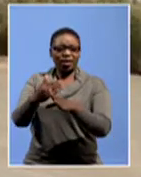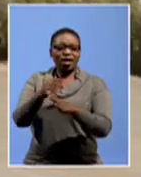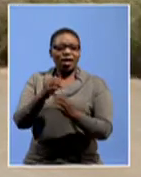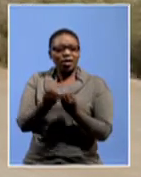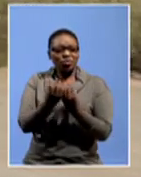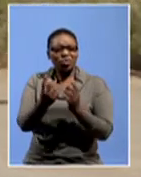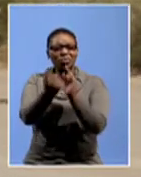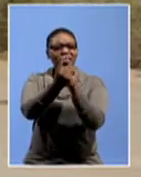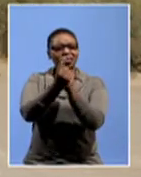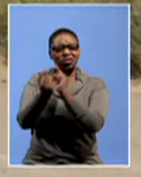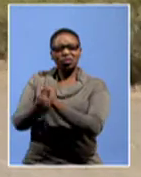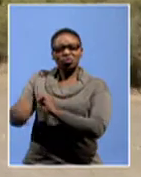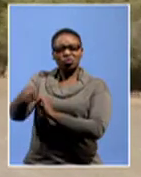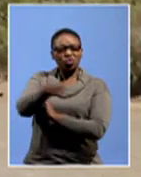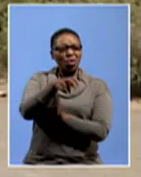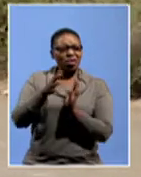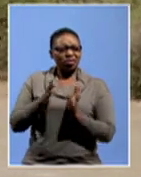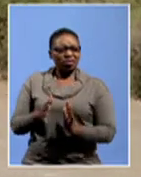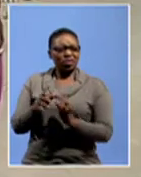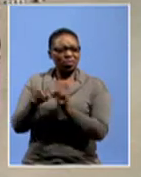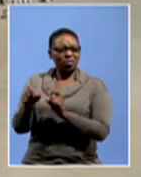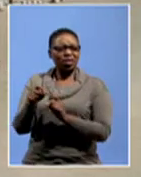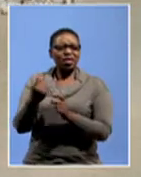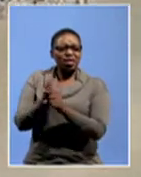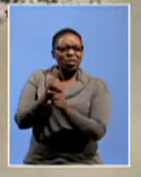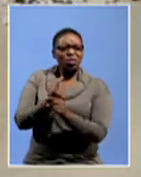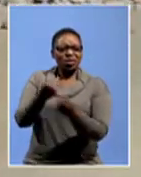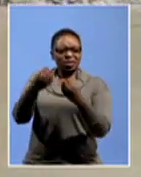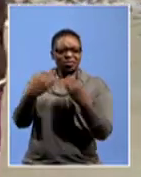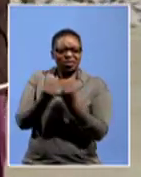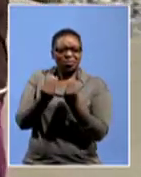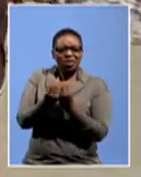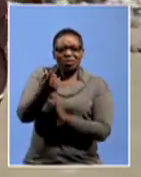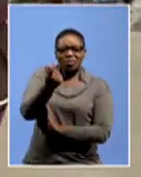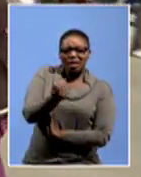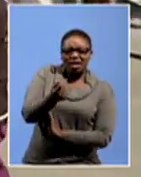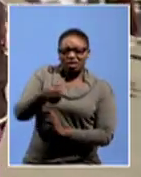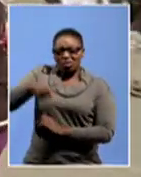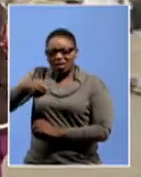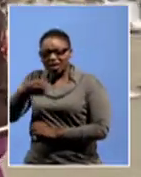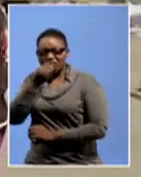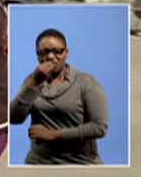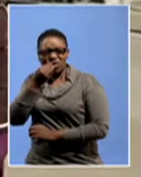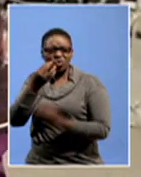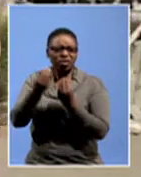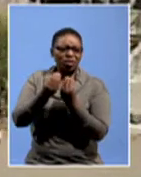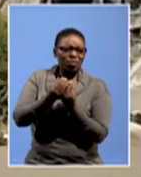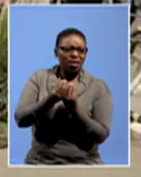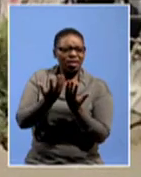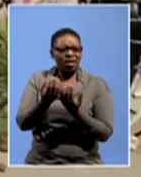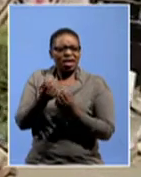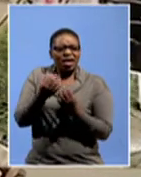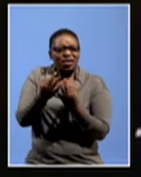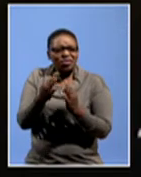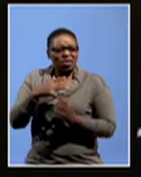moet iemand van die toeriste ontmoet ons, geef sommer vir ons iets geld of 'n pakkie wat kos is, dis ons voel trots, is